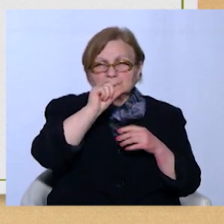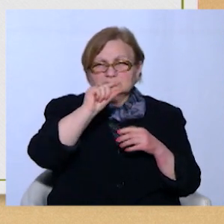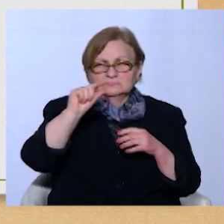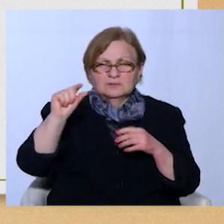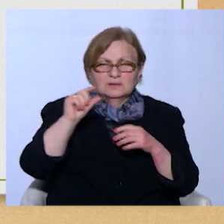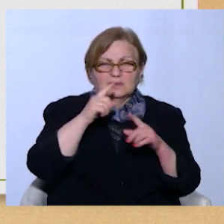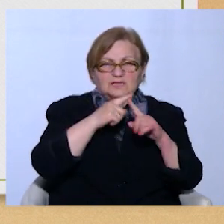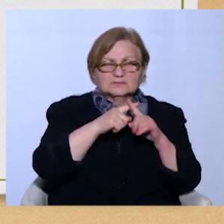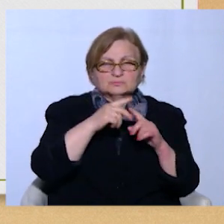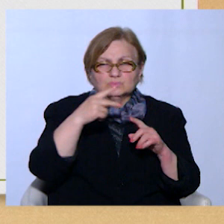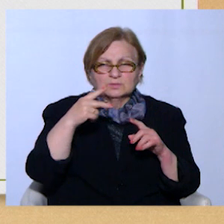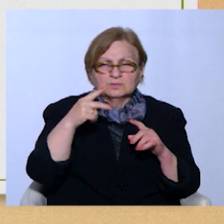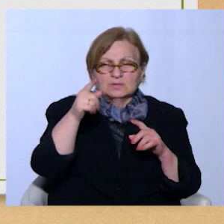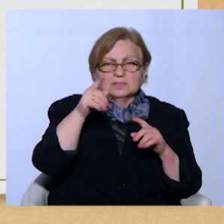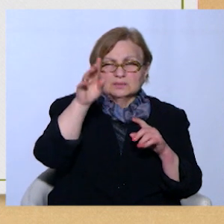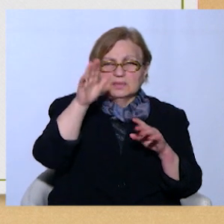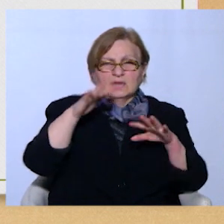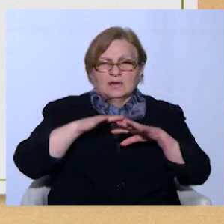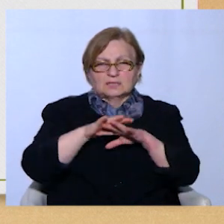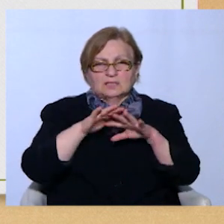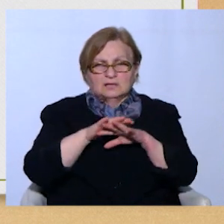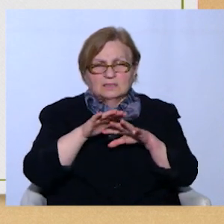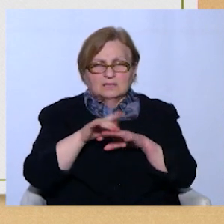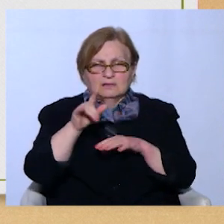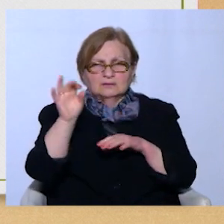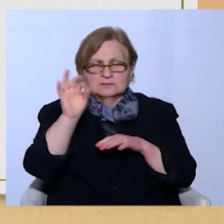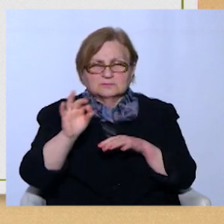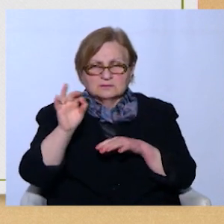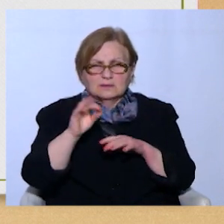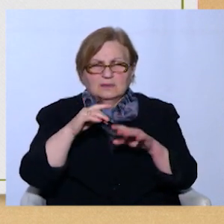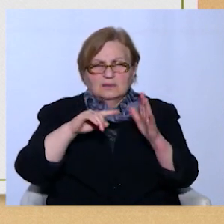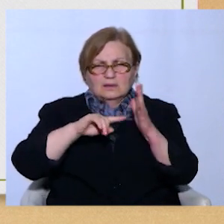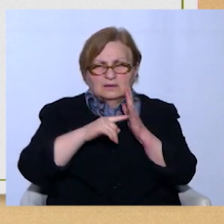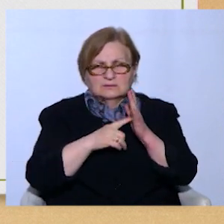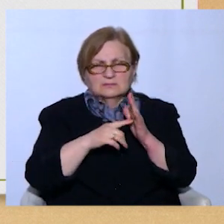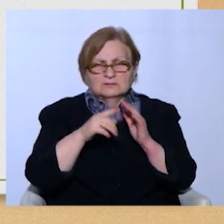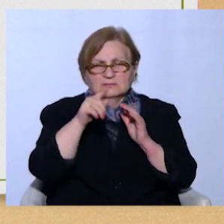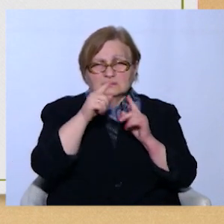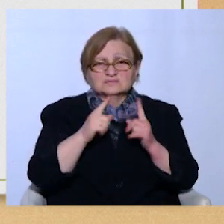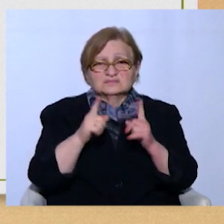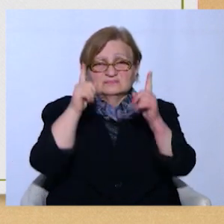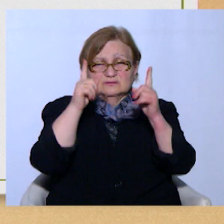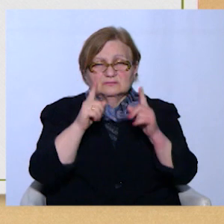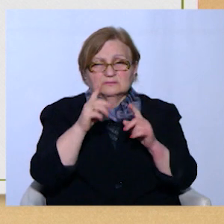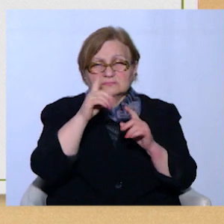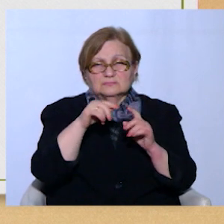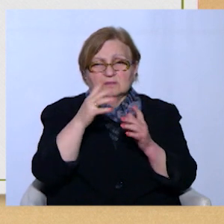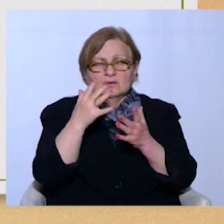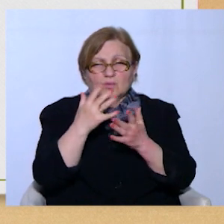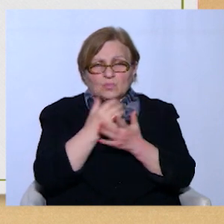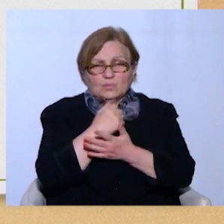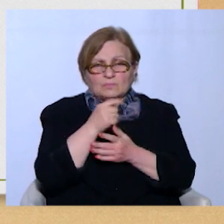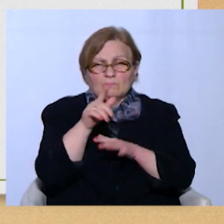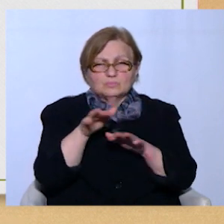+ c კვადრატული ფუნქციის გრაფიკი ორდინატათა ღერთს 0-3 წერტილში კვეთს, ხოლო მისი წვერო მდებარეობს 2-0 წერტილში. იპოვეთ